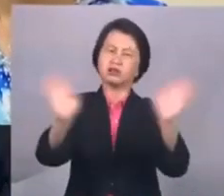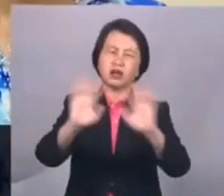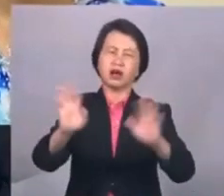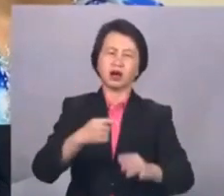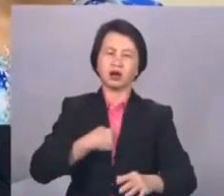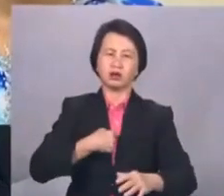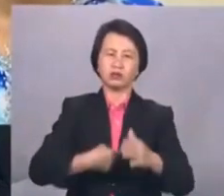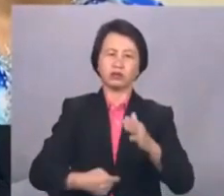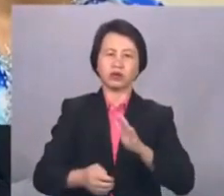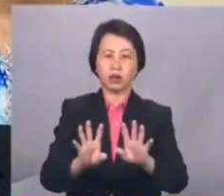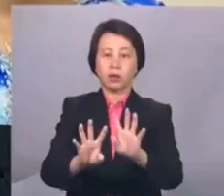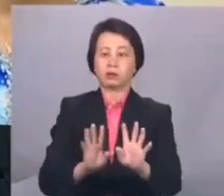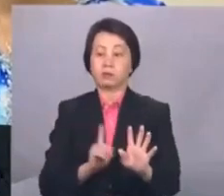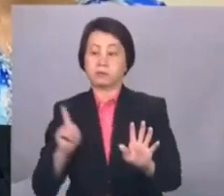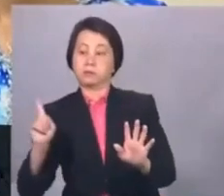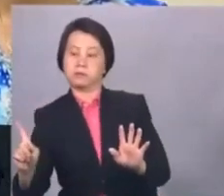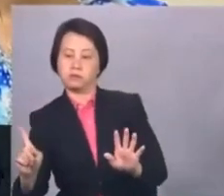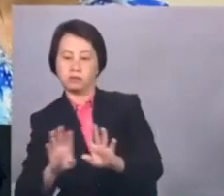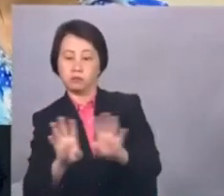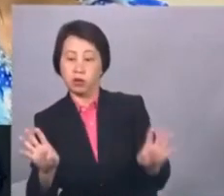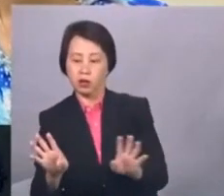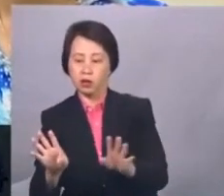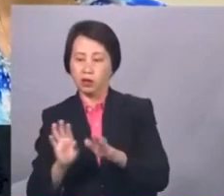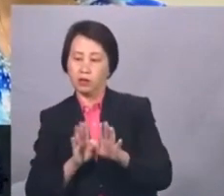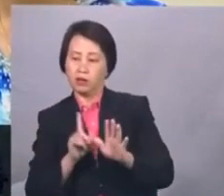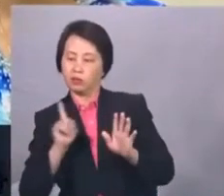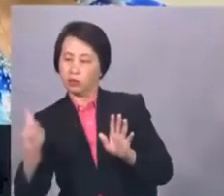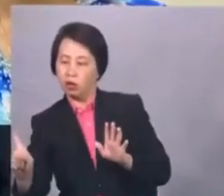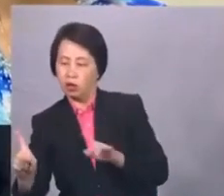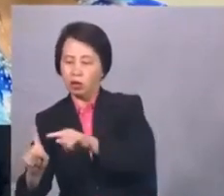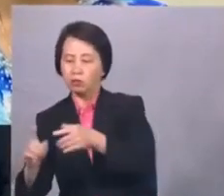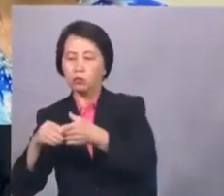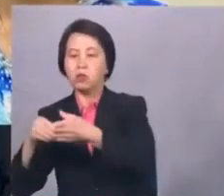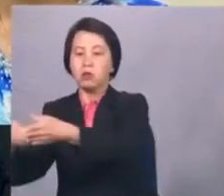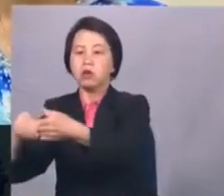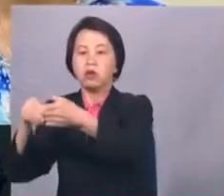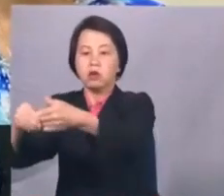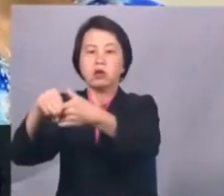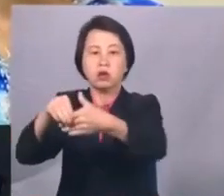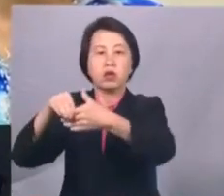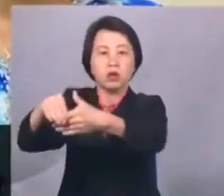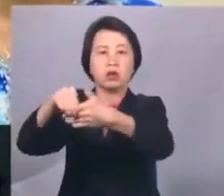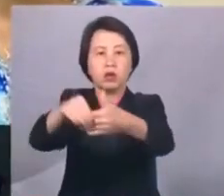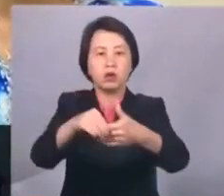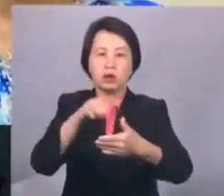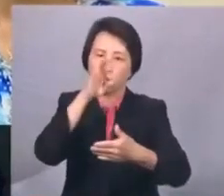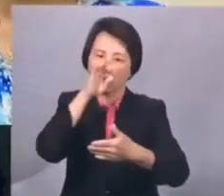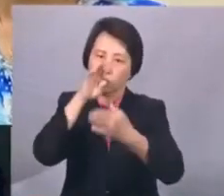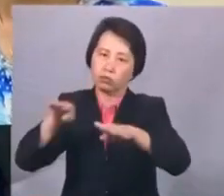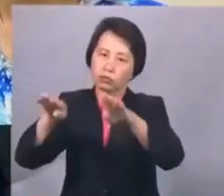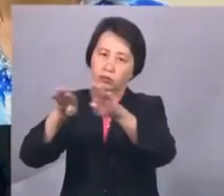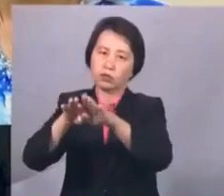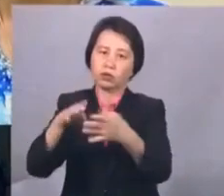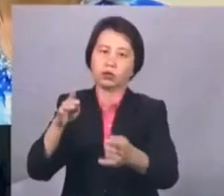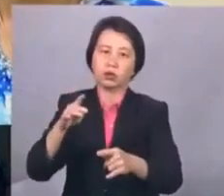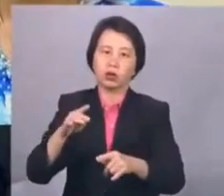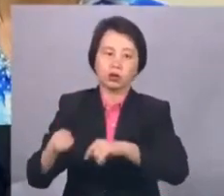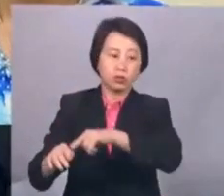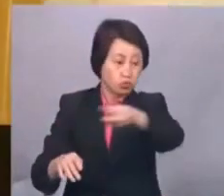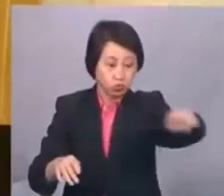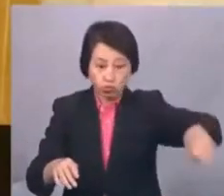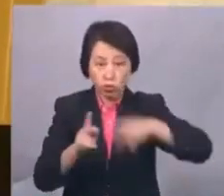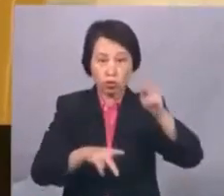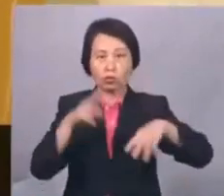pula jadi bagai sadapan untuk menyebar benda-benda yang tak membantu malah menyebabkan orang